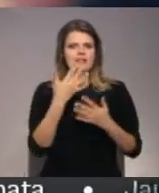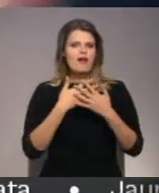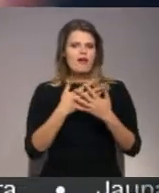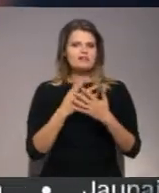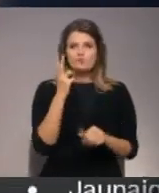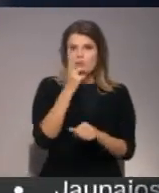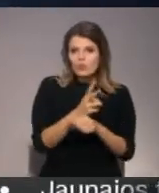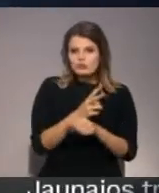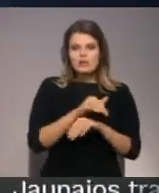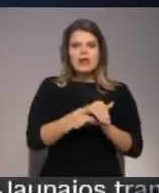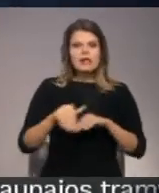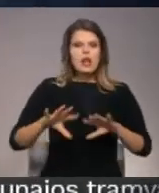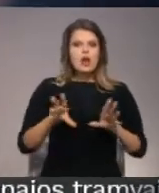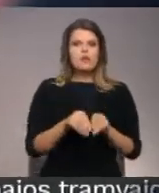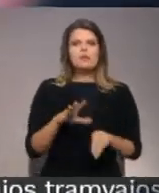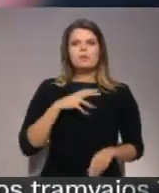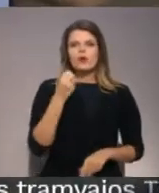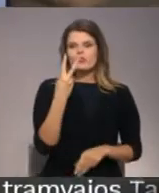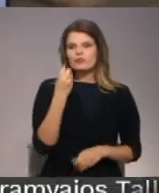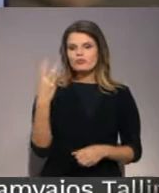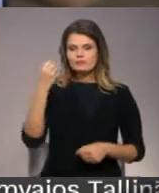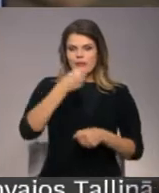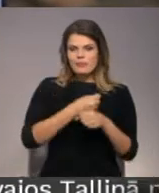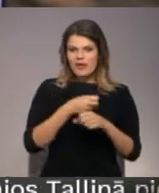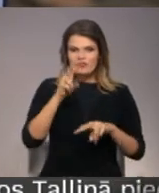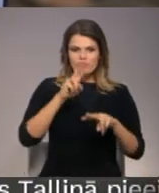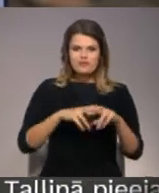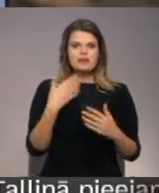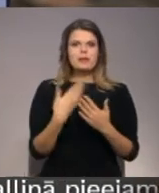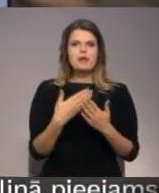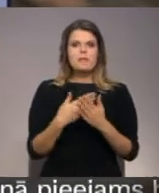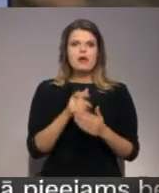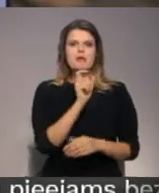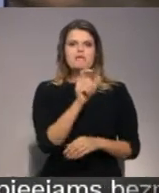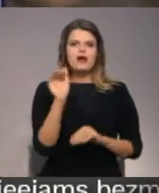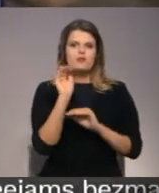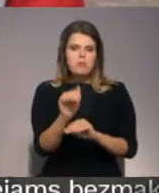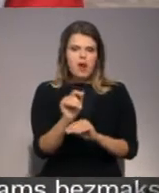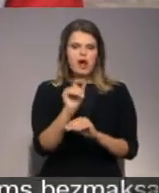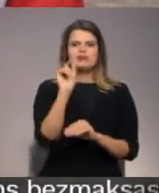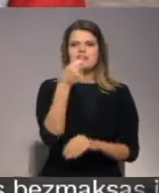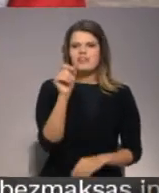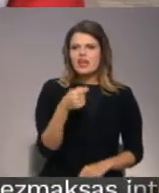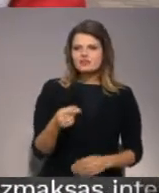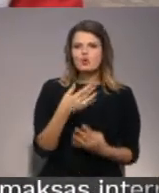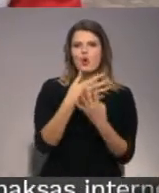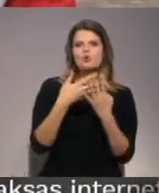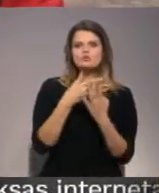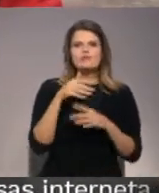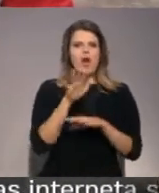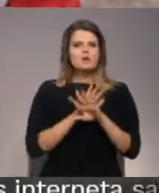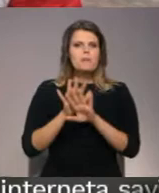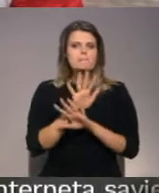uzdevumos. Pavisam ielā bija 12 pieturas vietas, tajās piemēram vārdu bankas, testi, krustvārdu mīklas, mēmies, šobi,